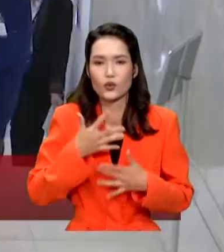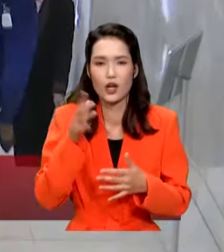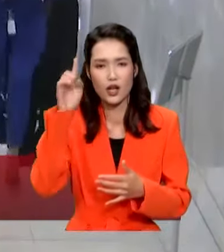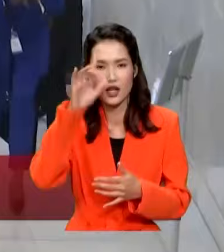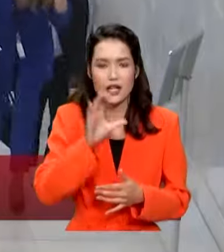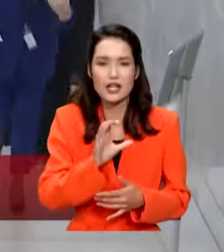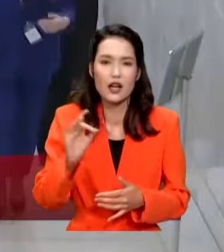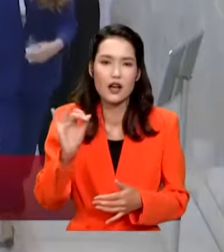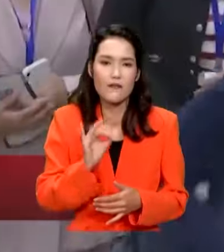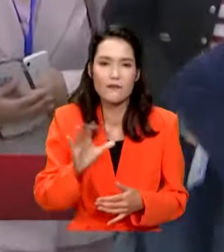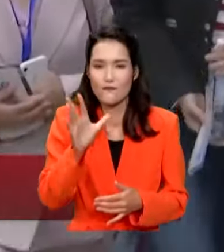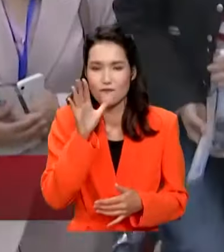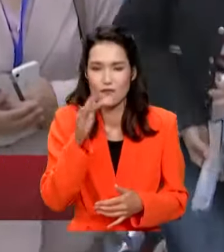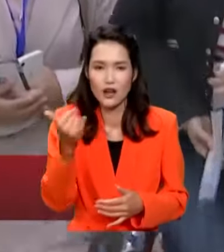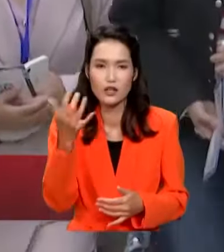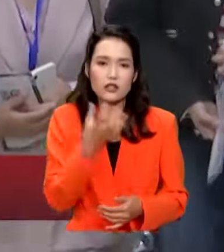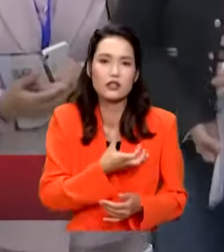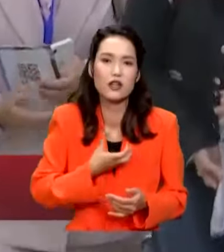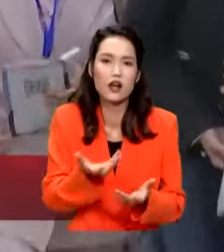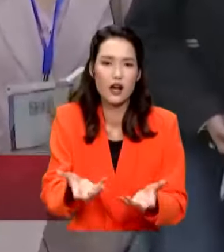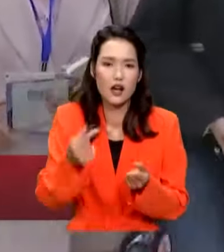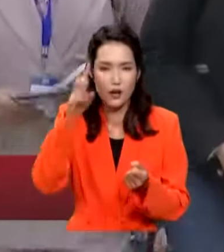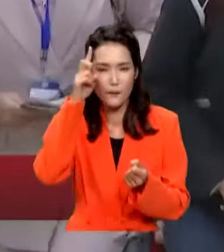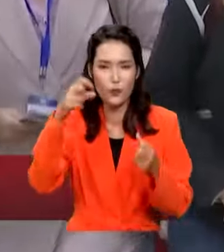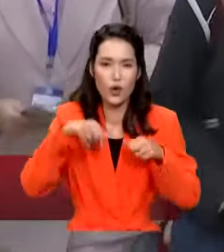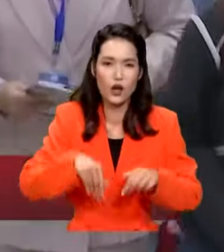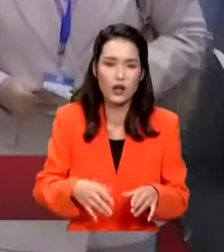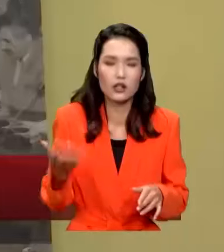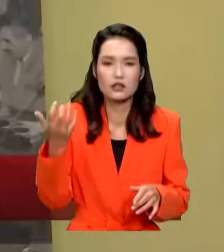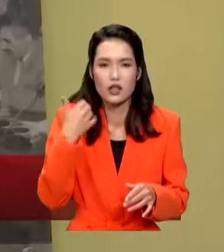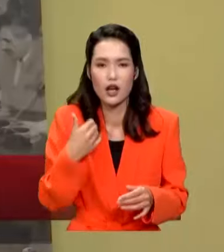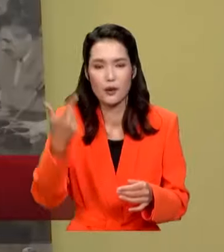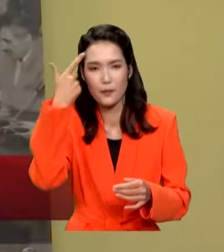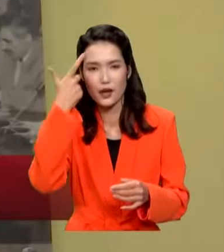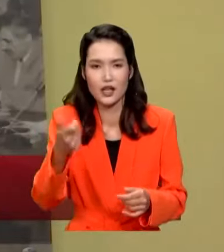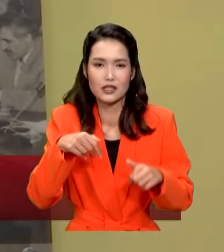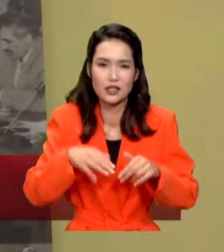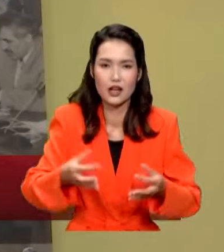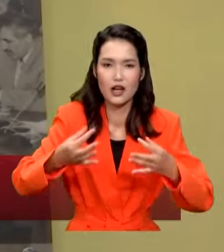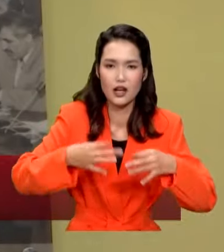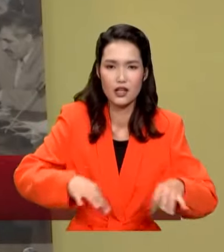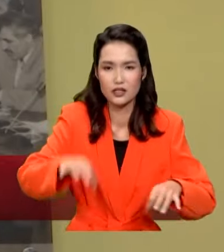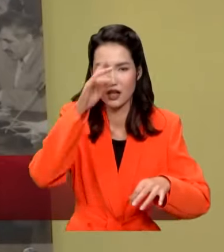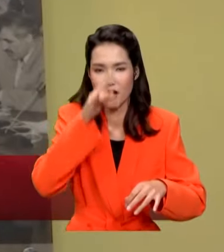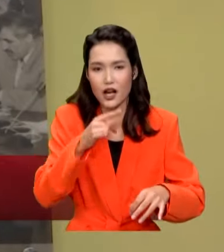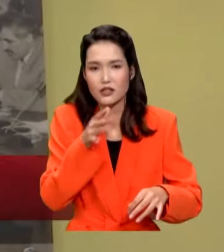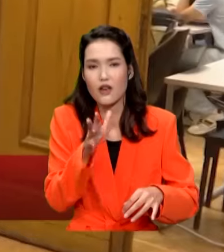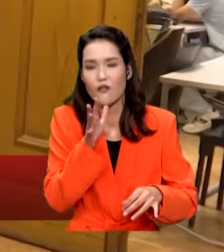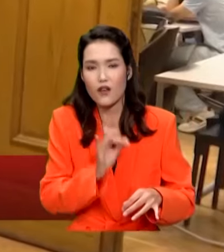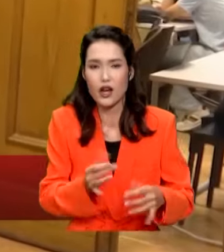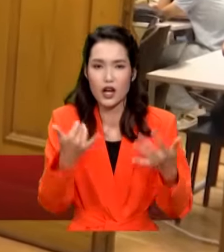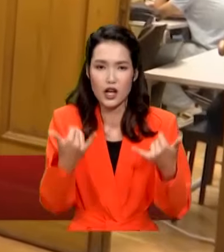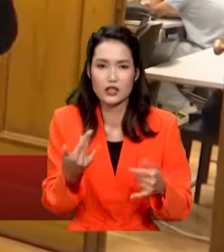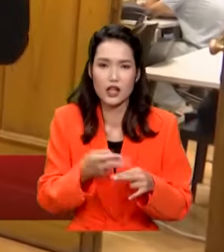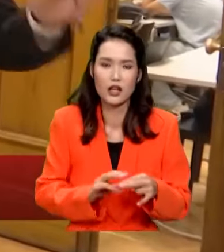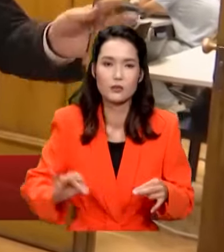времен. Когда-то здесь принимались важные государственные решения, ставшие решающими для независимого Казахстана. Ну а сейчас в